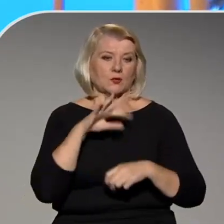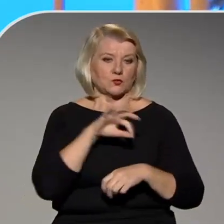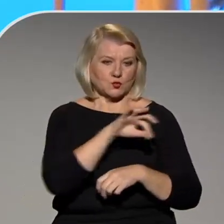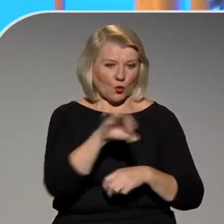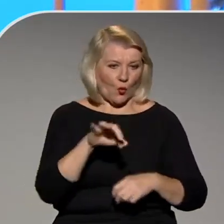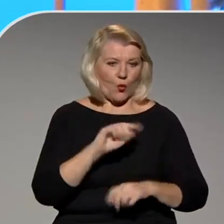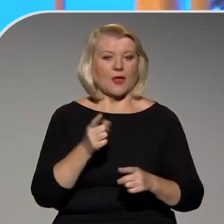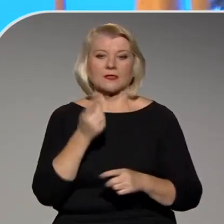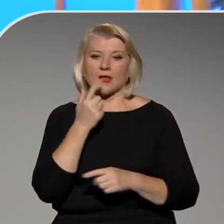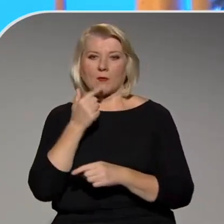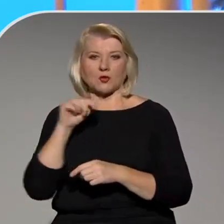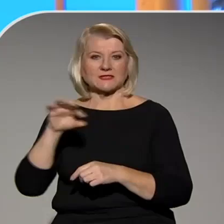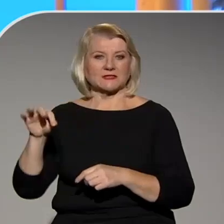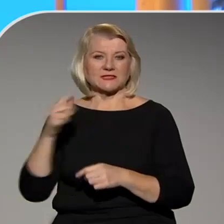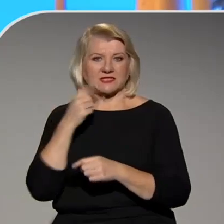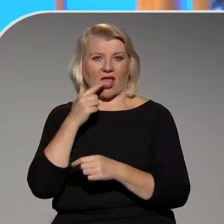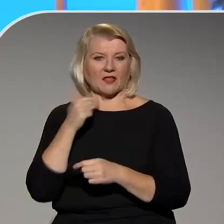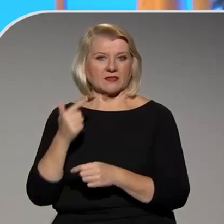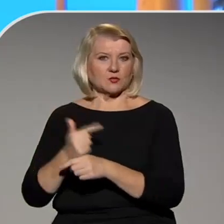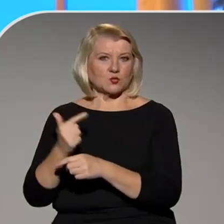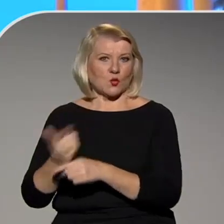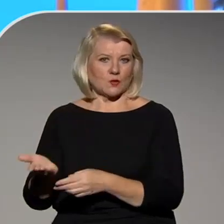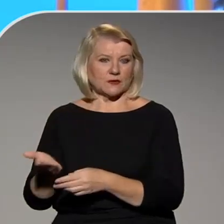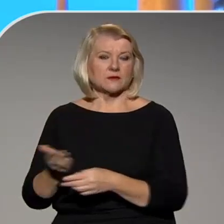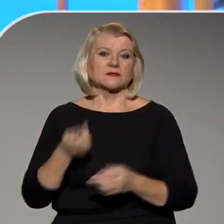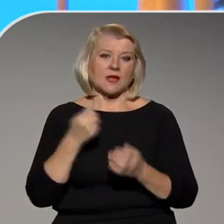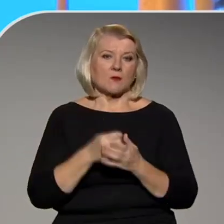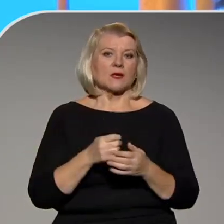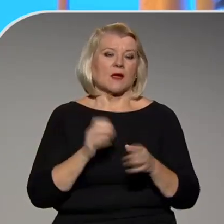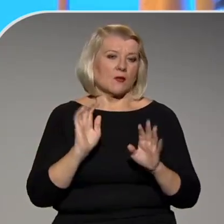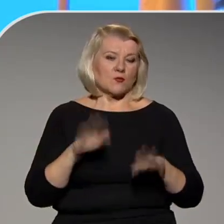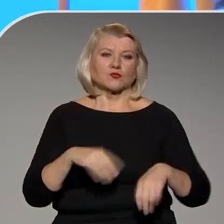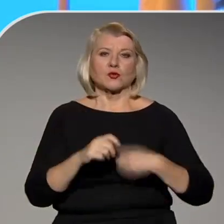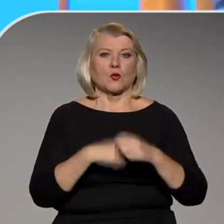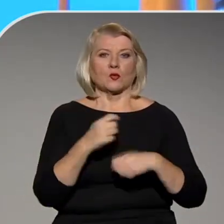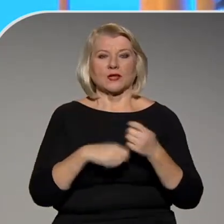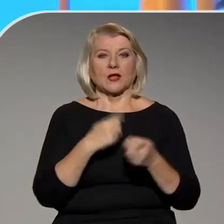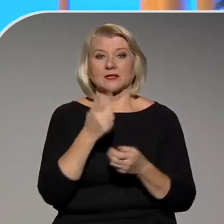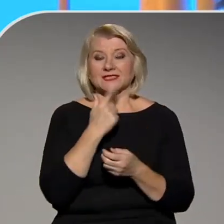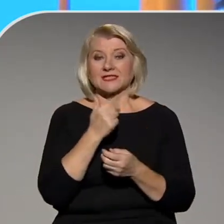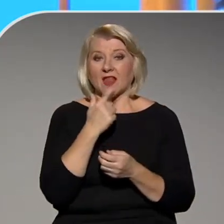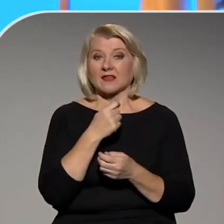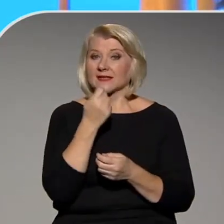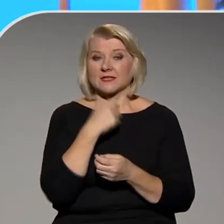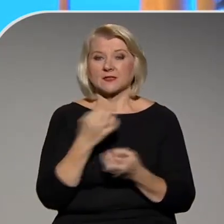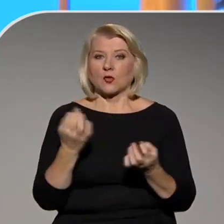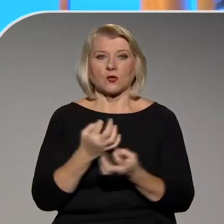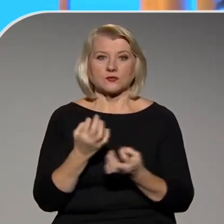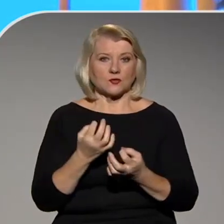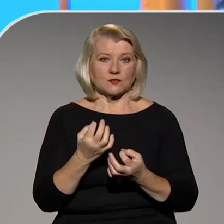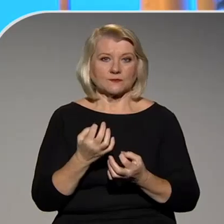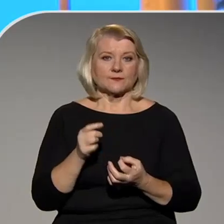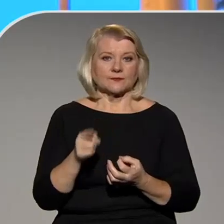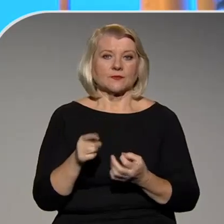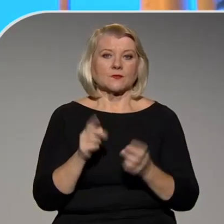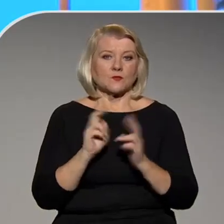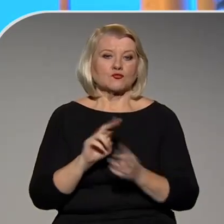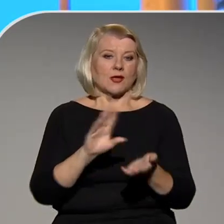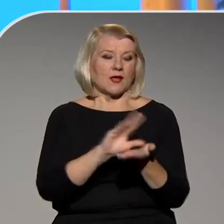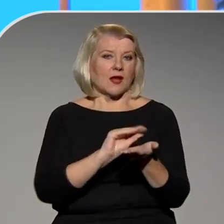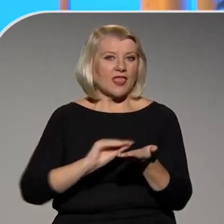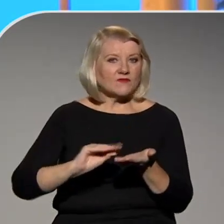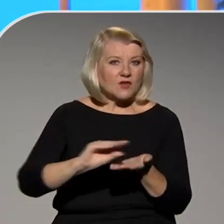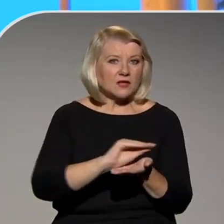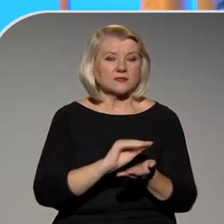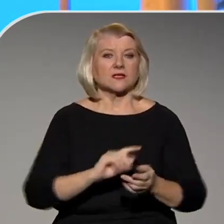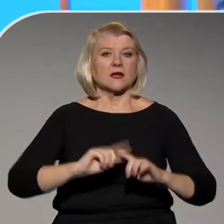že z ní můžeme klidně udělat sladká jídla, co by třeba diváky nenapadlo, udělat lívance,